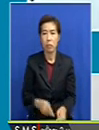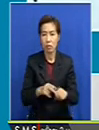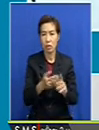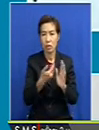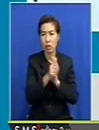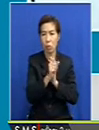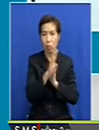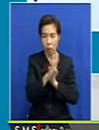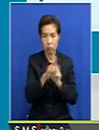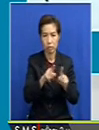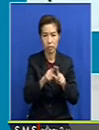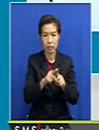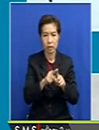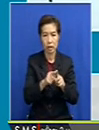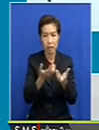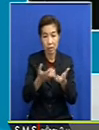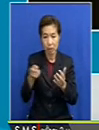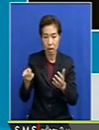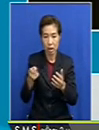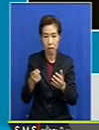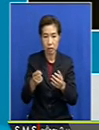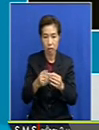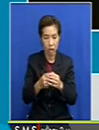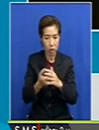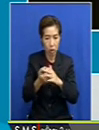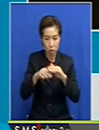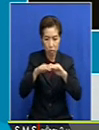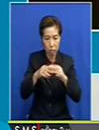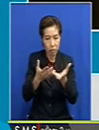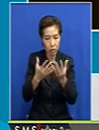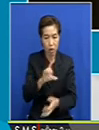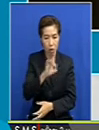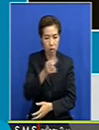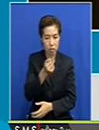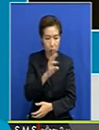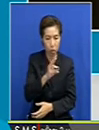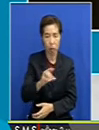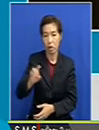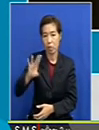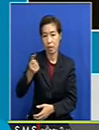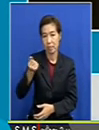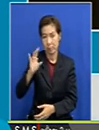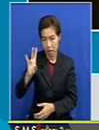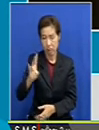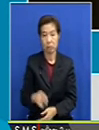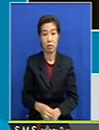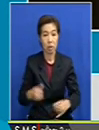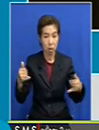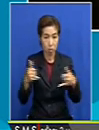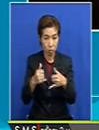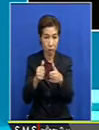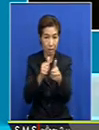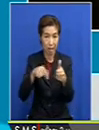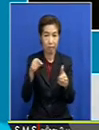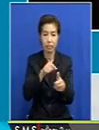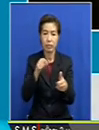ดนี่จะต่อน้ำหนักให้กับทางด้านของพลกฤษถึง1ปอนด์ด้วยกันนะครับก็คือ116ปอนด์กับ117ปอนด์นะครับมวยคู่นี้